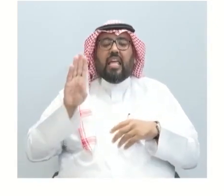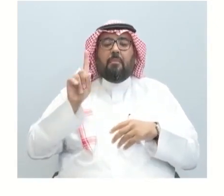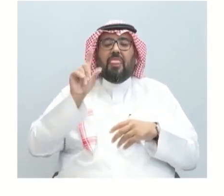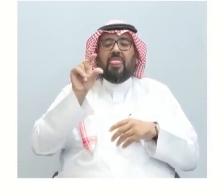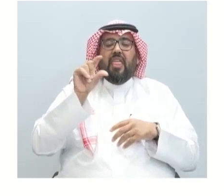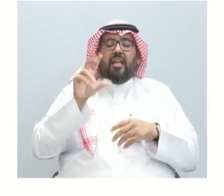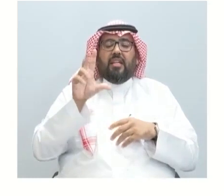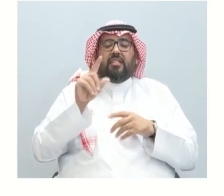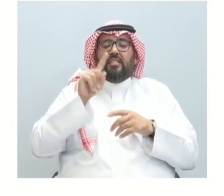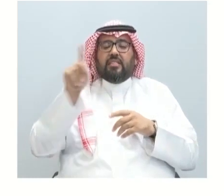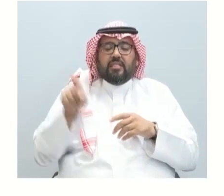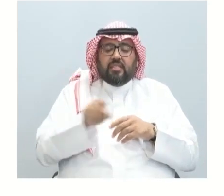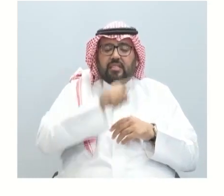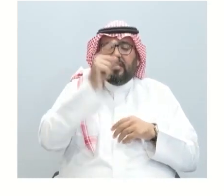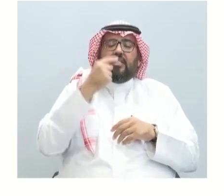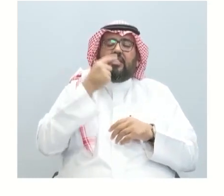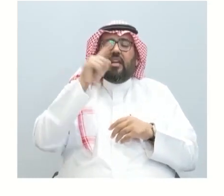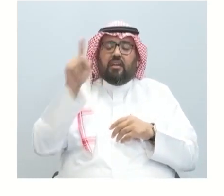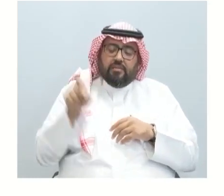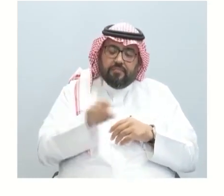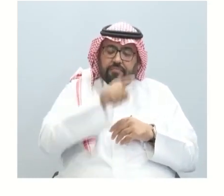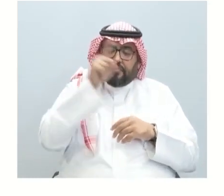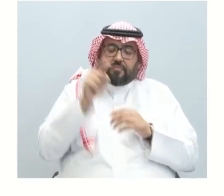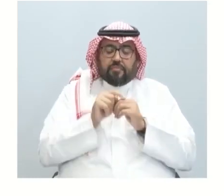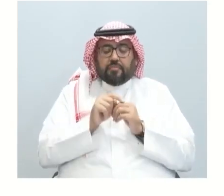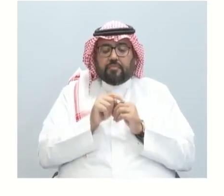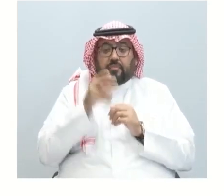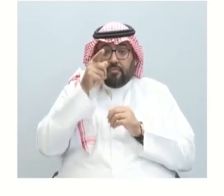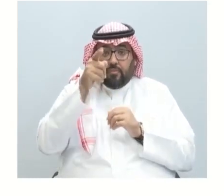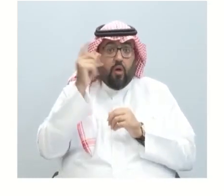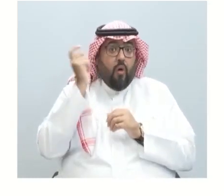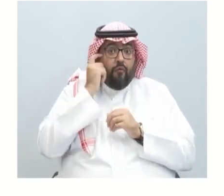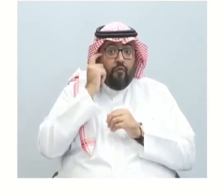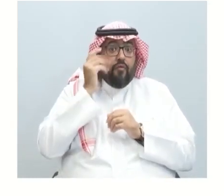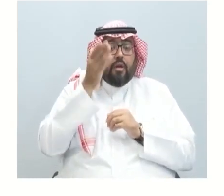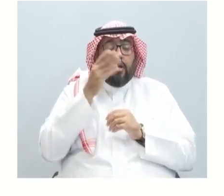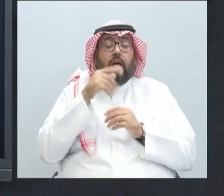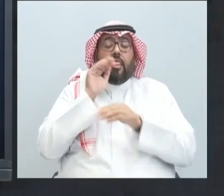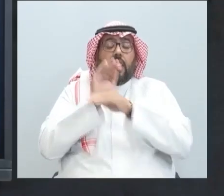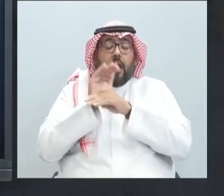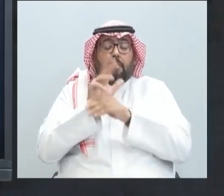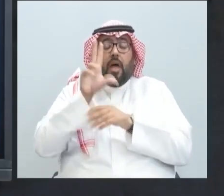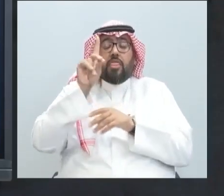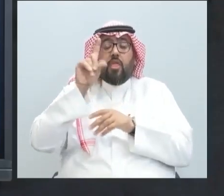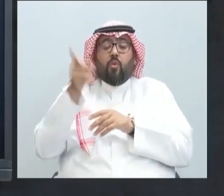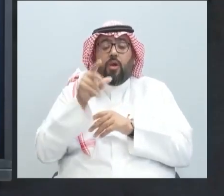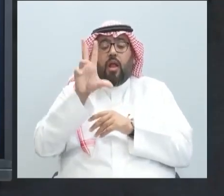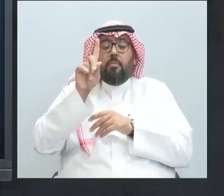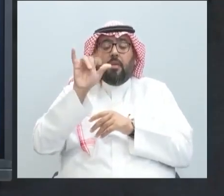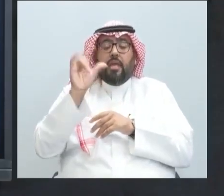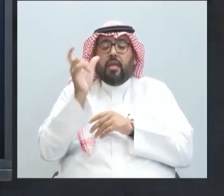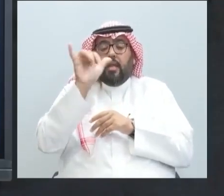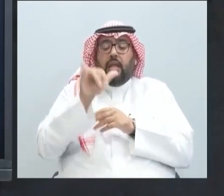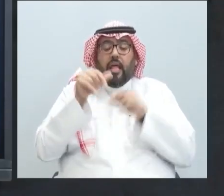قد تستمر لمده عام كامل ثم تنقسم وايضا انتم تملكون المعرفه الكافي عندما تكلمنا عن الطور البيني انه في هذه المرحله